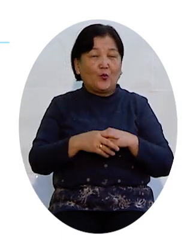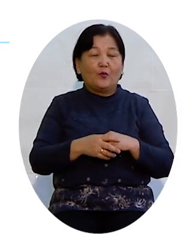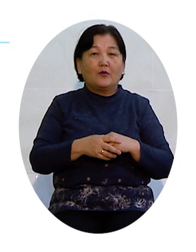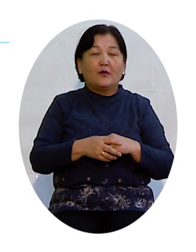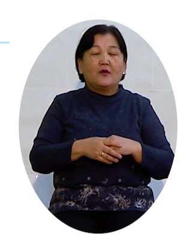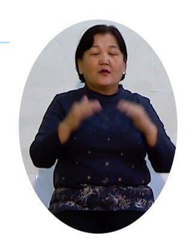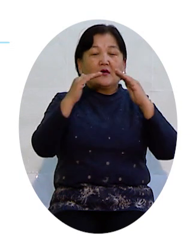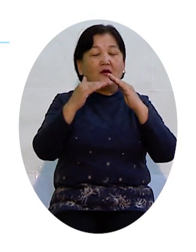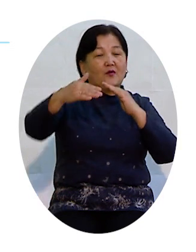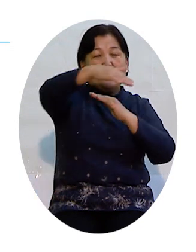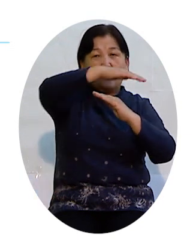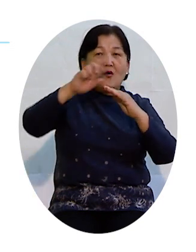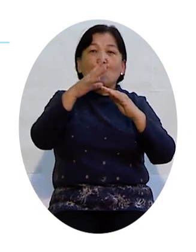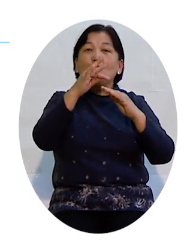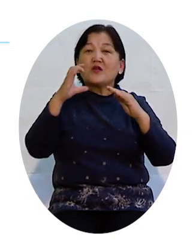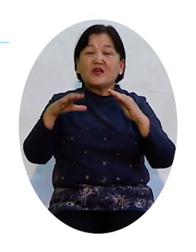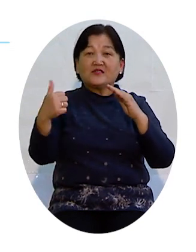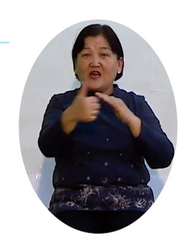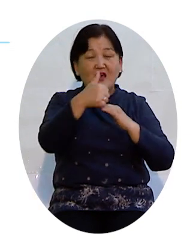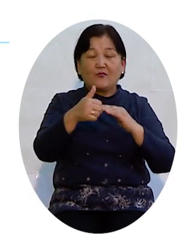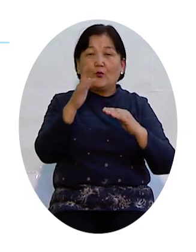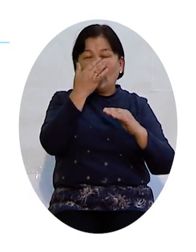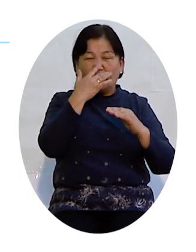гэрн бүрээс сайтай үйлчлөө гэвэл хутлаа.